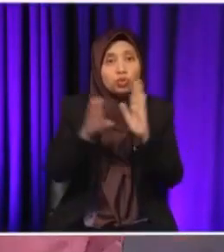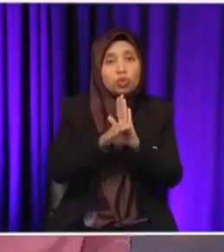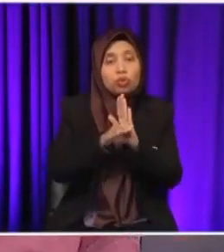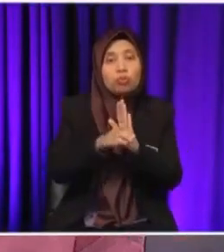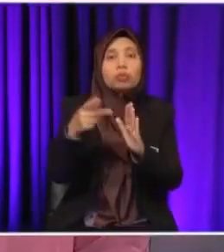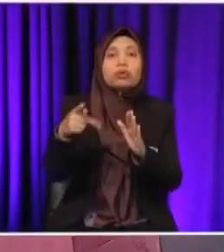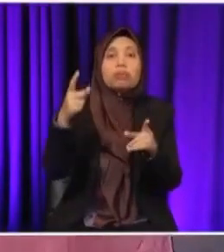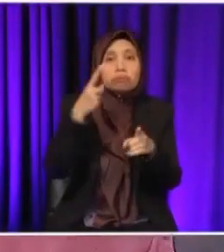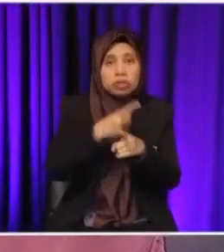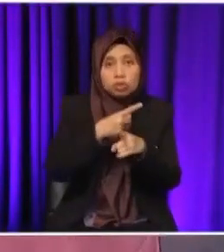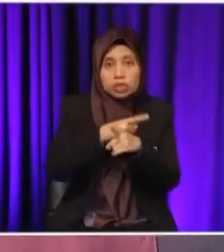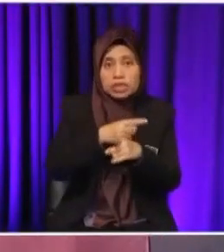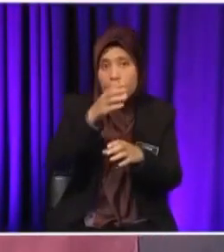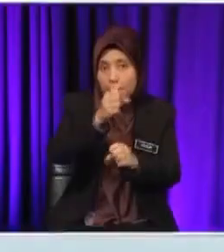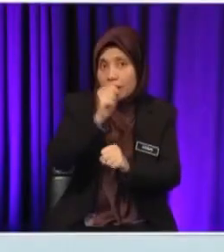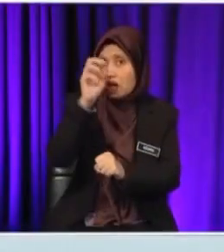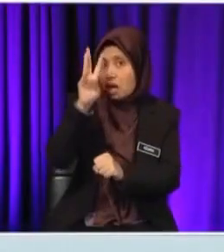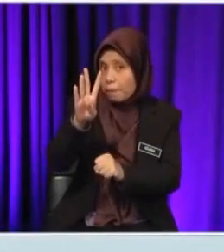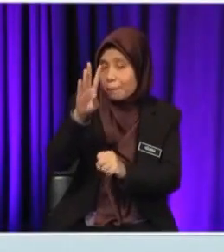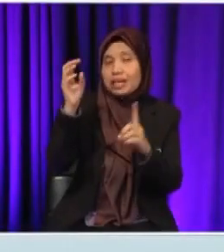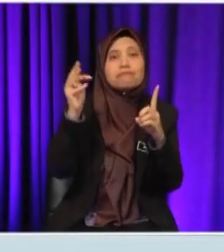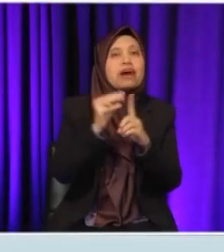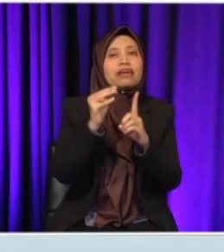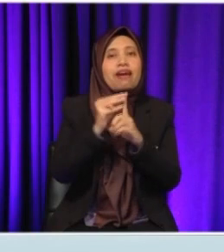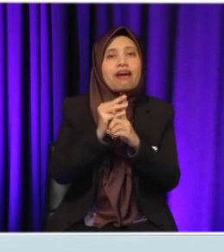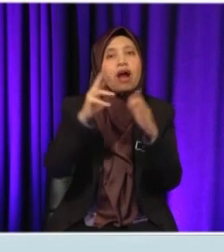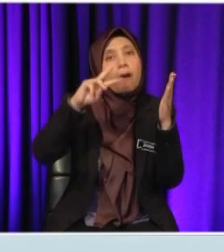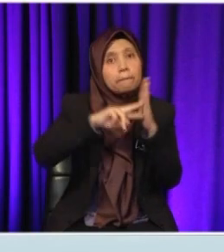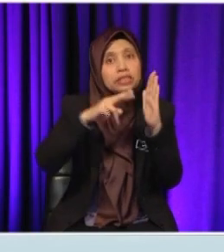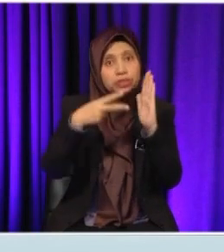betul. Di sini empat markah, kalau kita lihat di sini empat markah bermaksud,